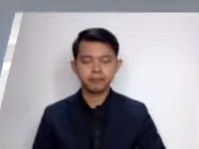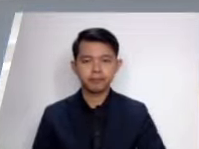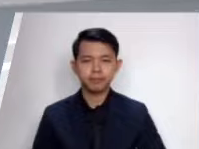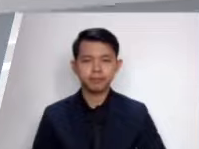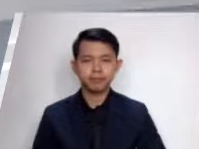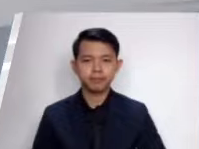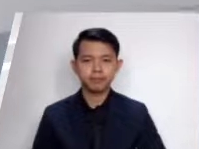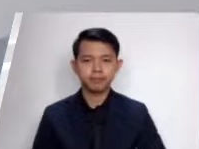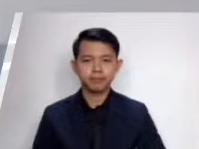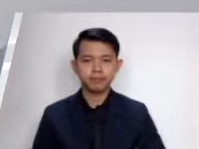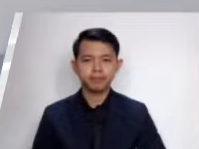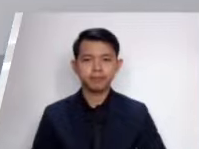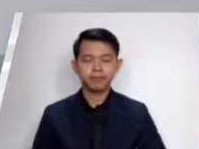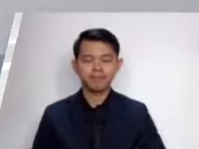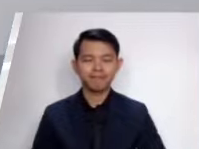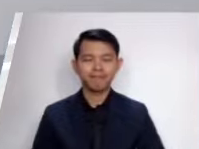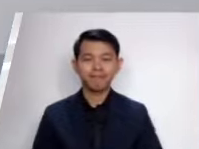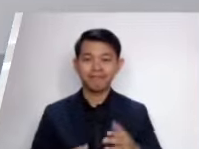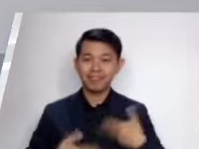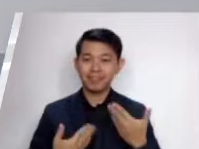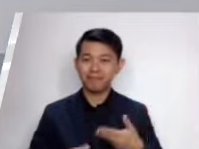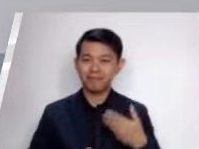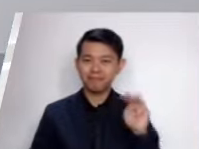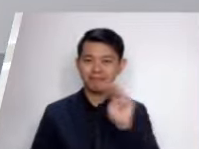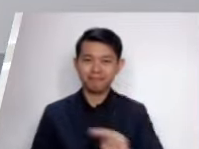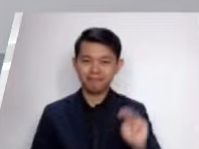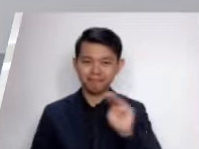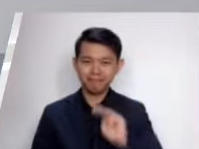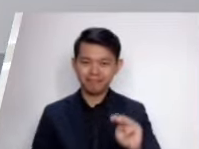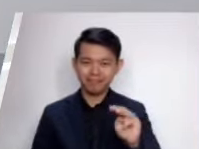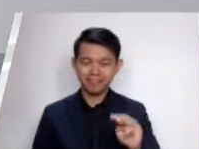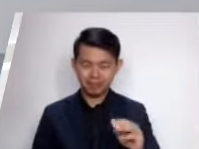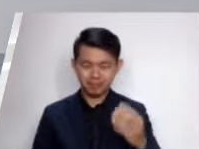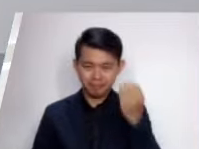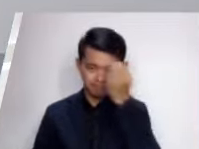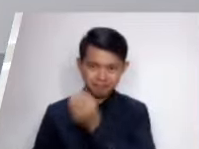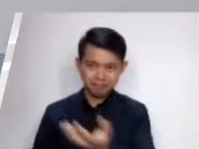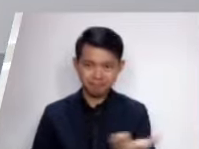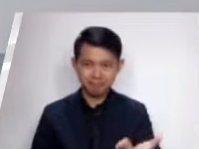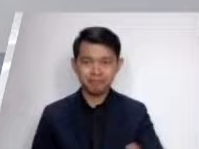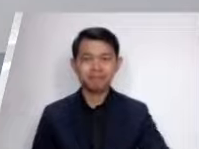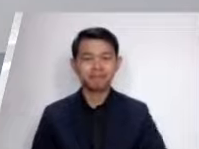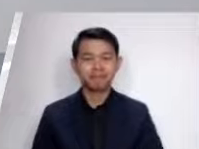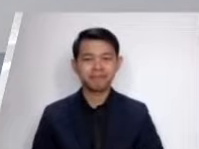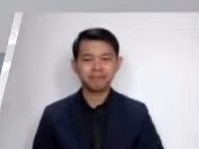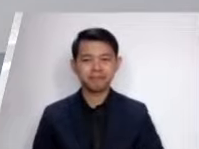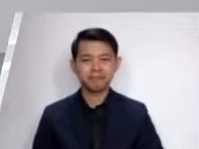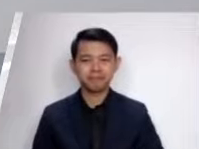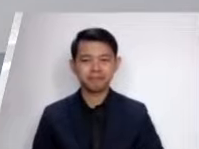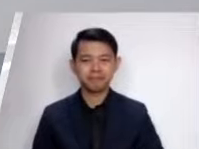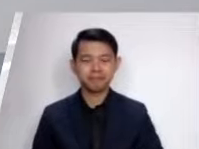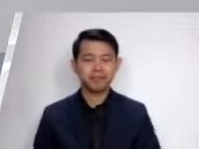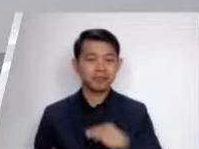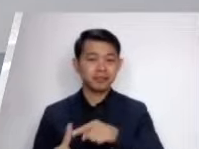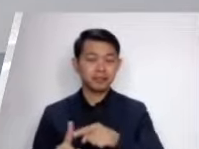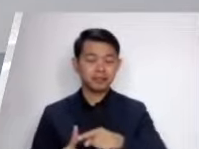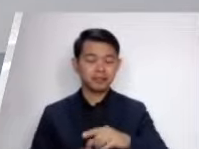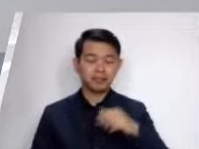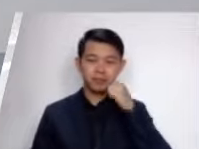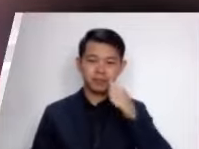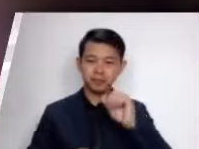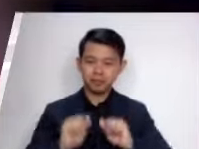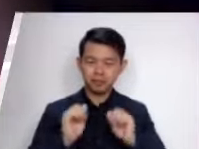Happy Monday, mga mare at pare! Supportive stepmother mode muna si Kapuso Star Heart Evangelista.